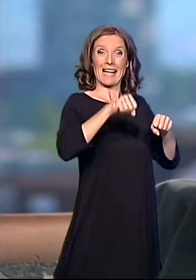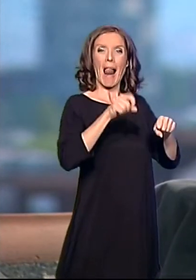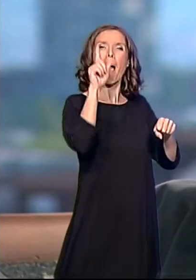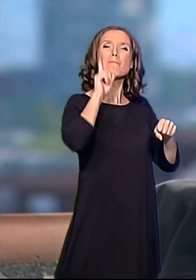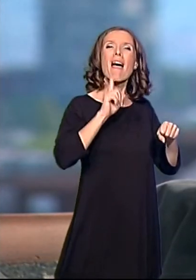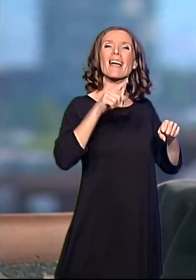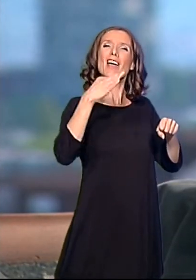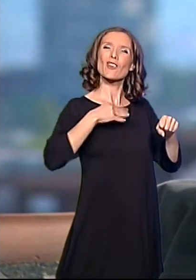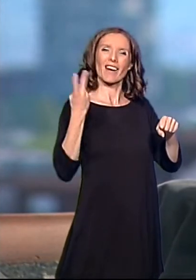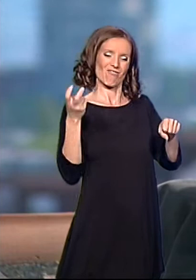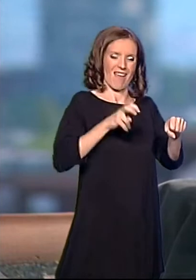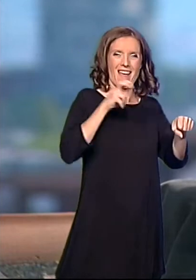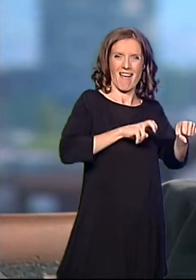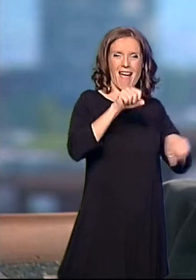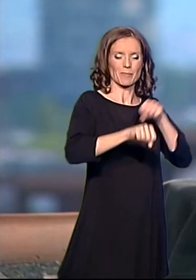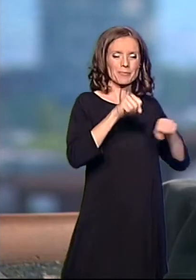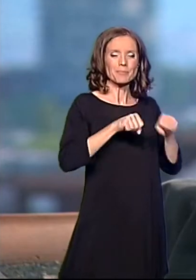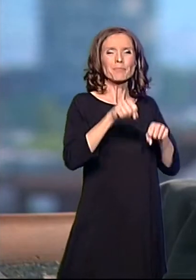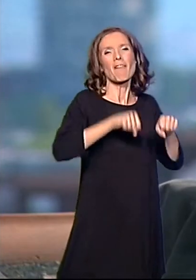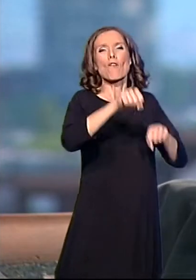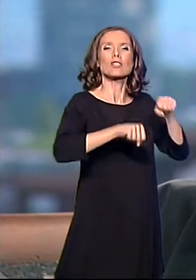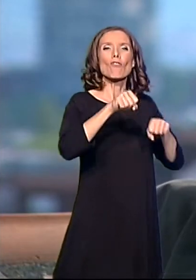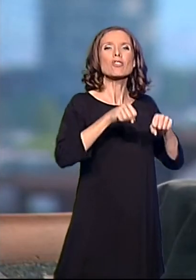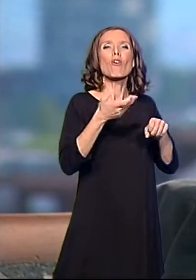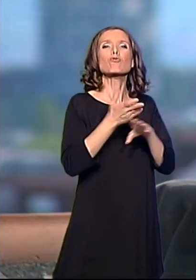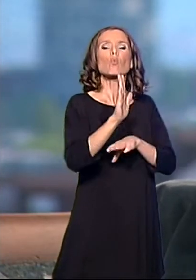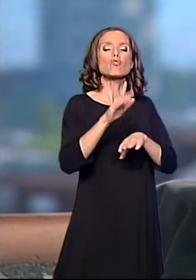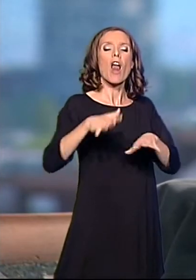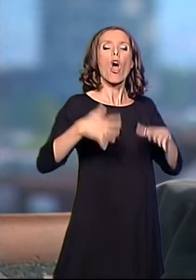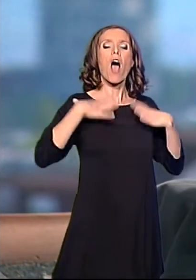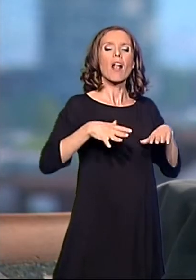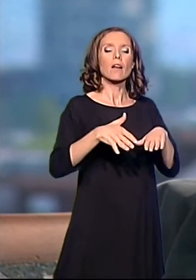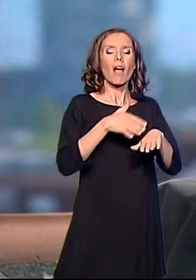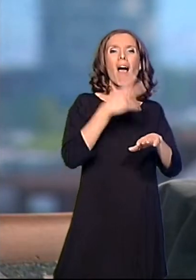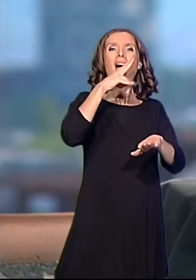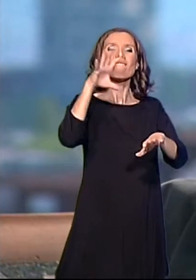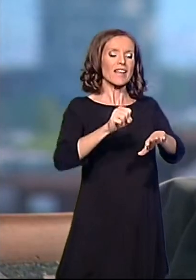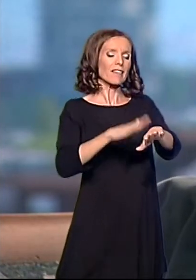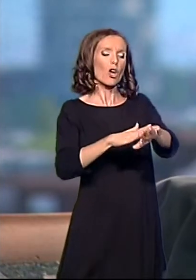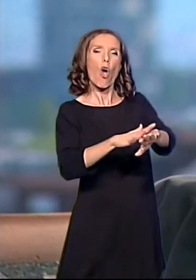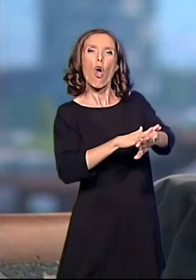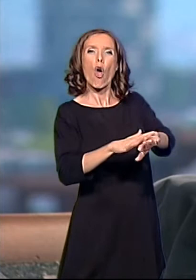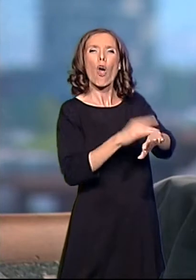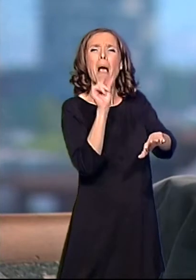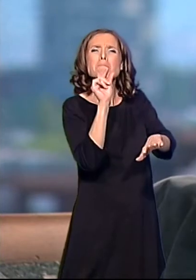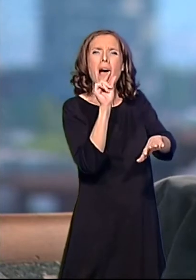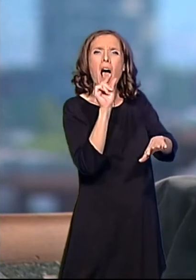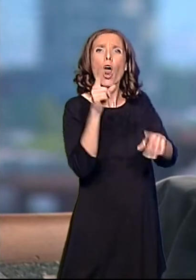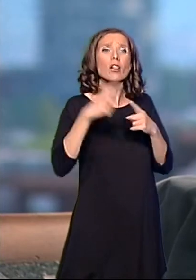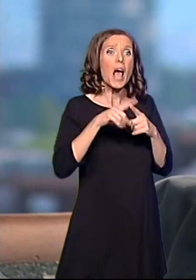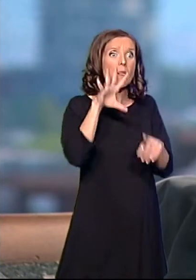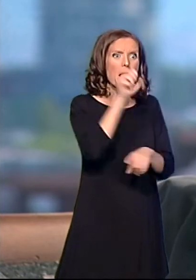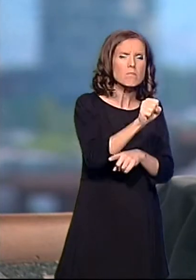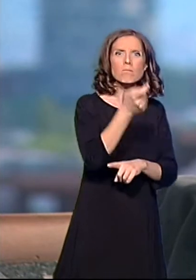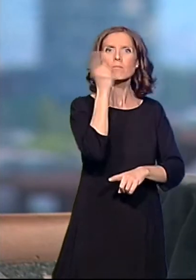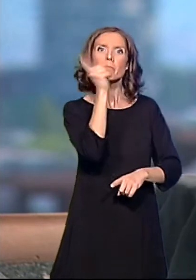biciklu, pa se majci slučajno vide gležnjevi, jeli, u sandalama, pa onda ih zaustave talibani, pa mu prete i tako dalje. Dakle,